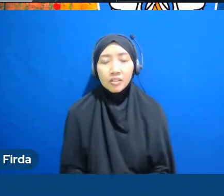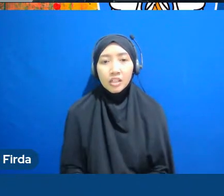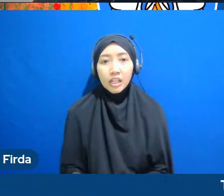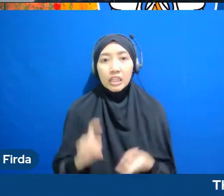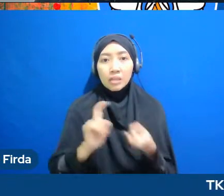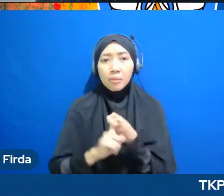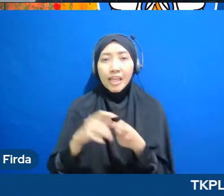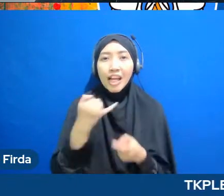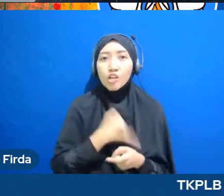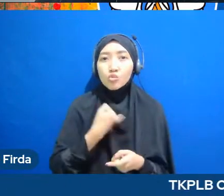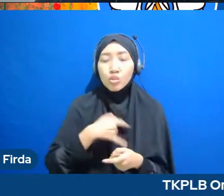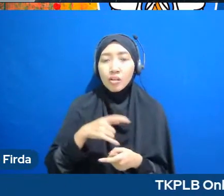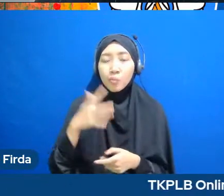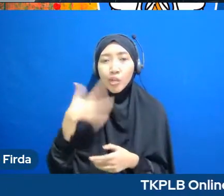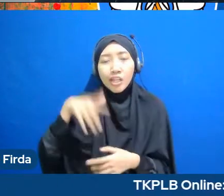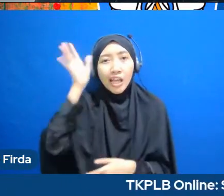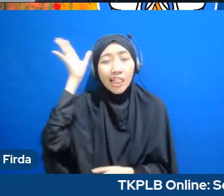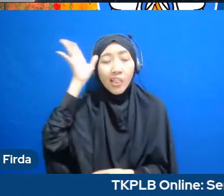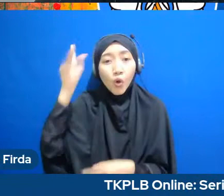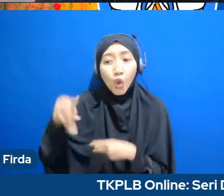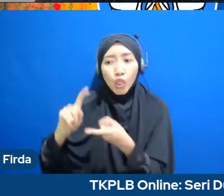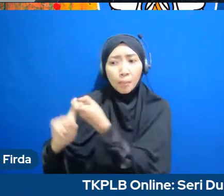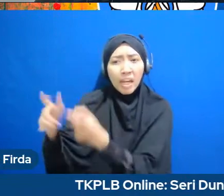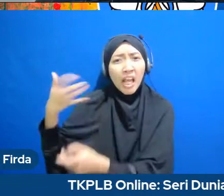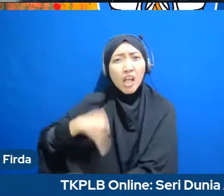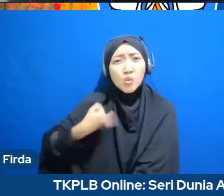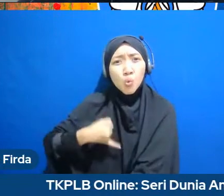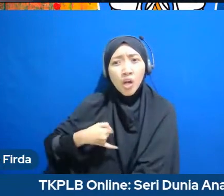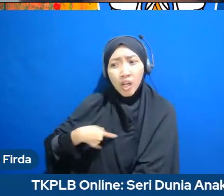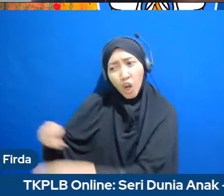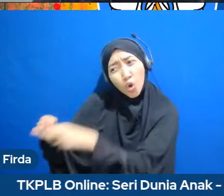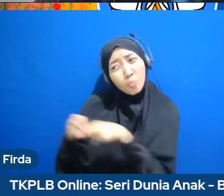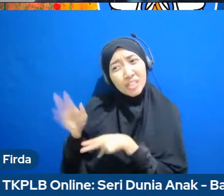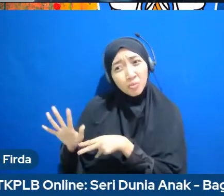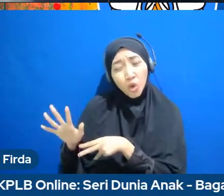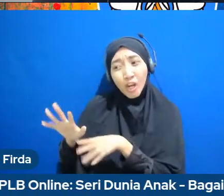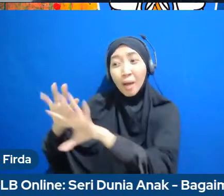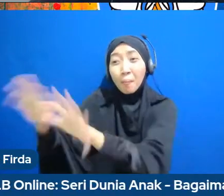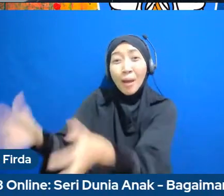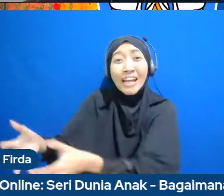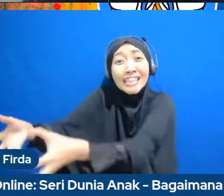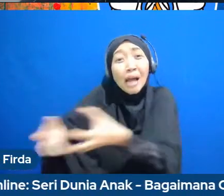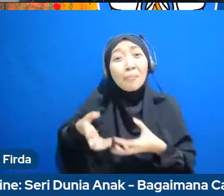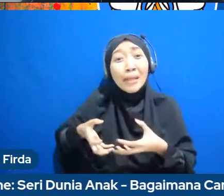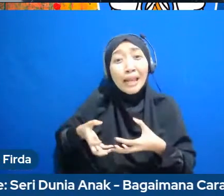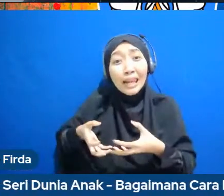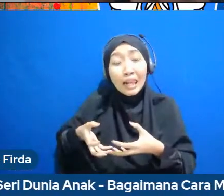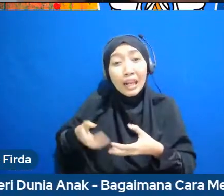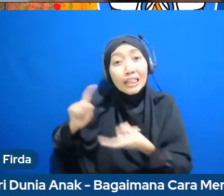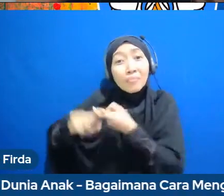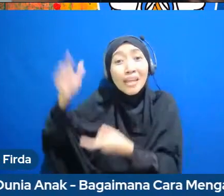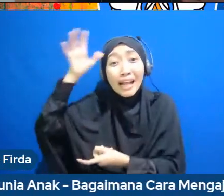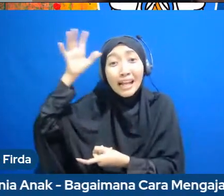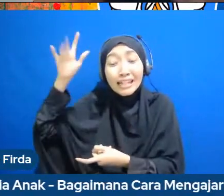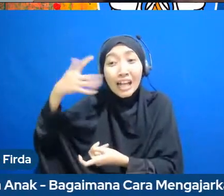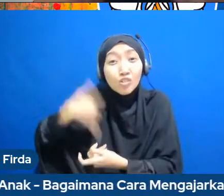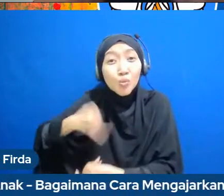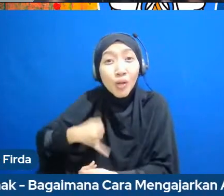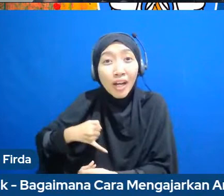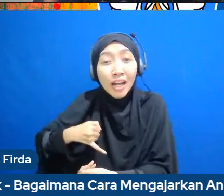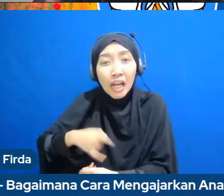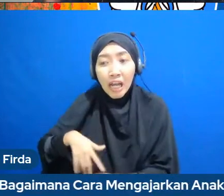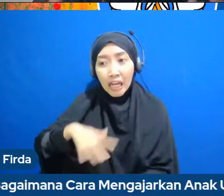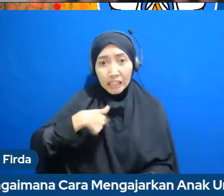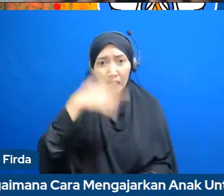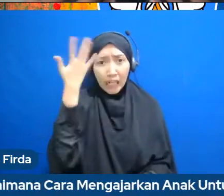suka digituin gitu. Ah, aku minjem kok, iya minjemnya ngambil barang gitu kan, dia nggak suka juga temennya kayak gitu tuh. Terkali dia nggak tahu